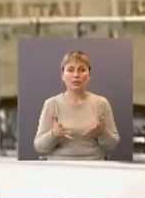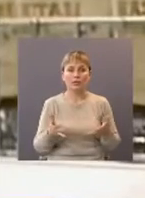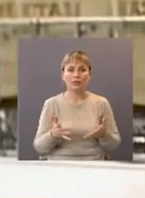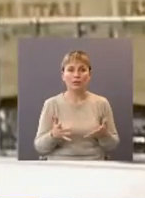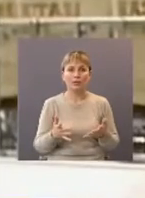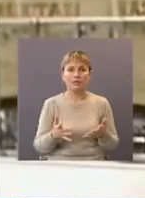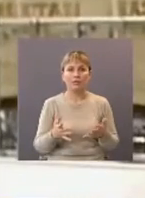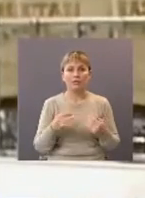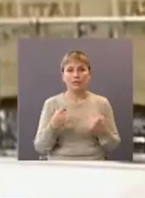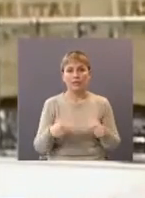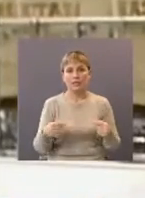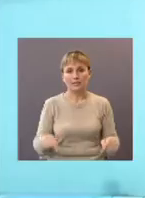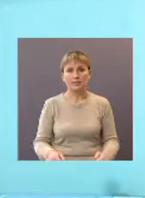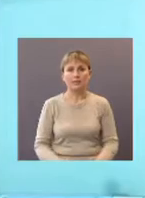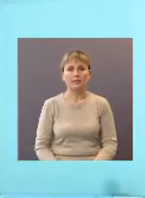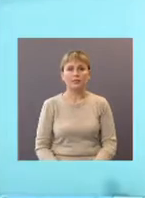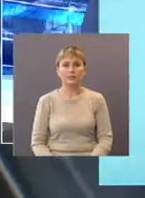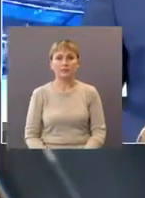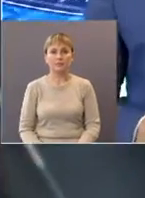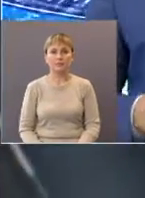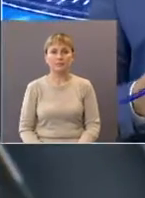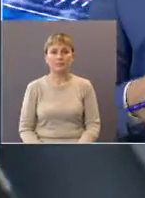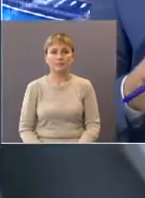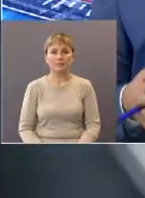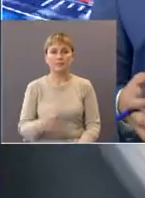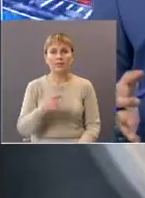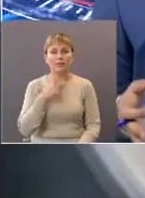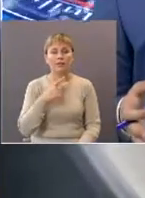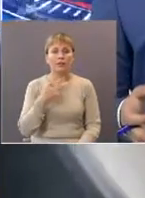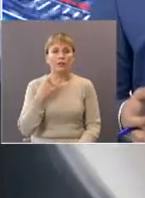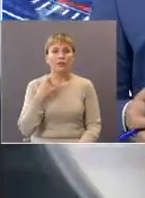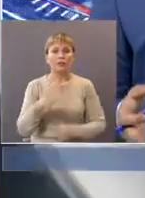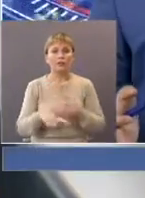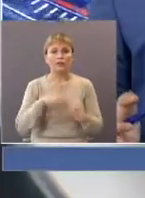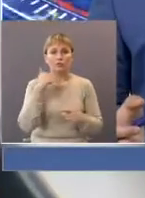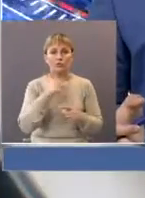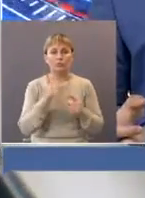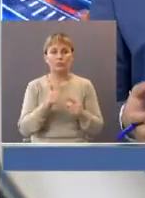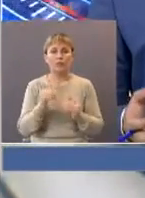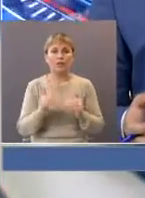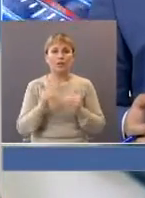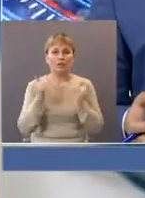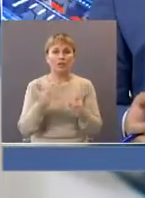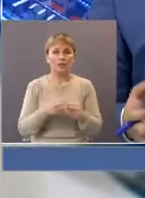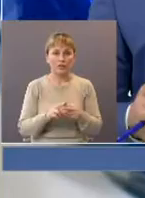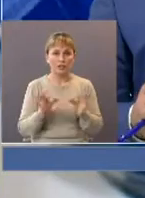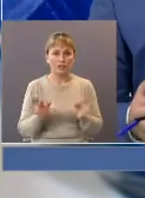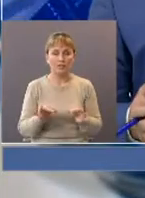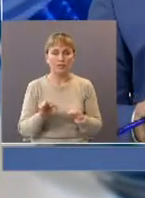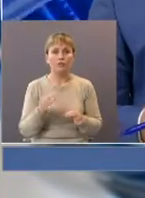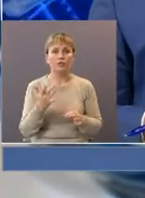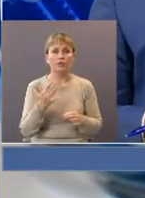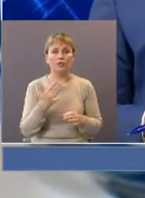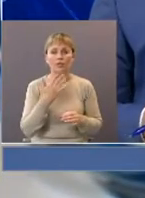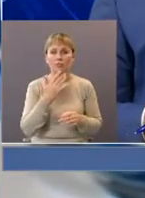какого качества и так далее, и так далее. А вот говорят, алкоголь на следующий год подорожает. Это правда? И, кстати, сколько